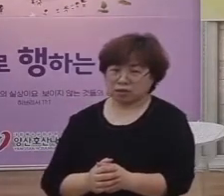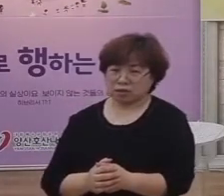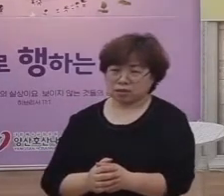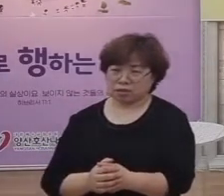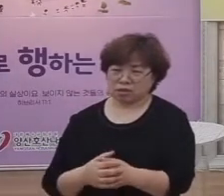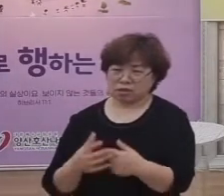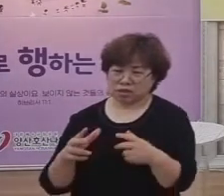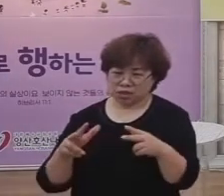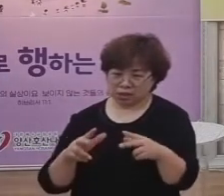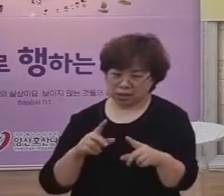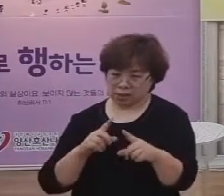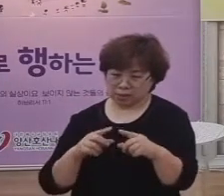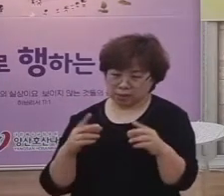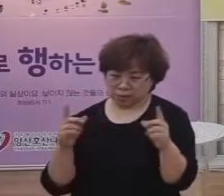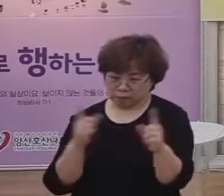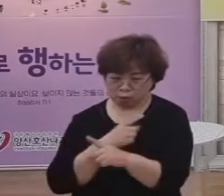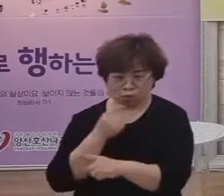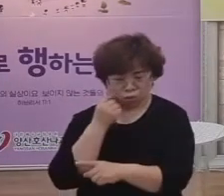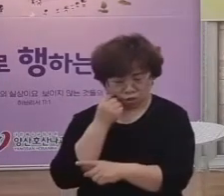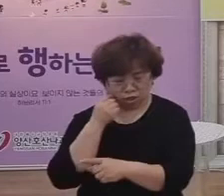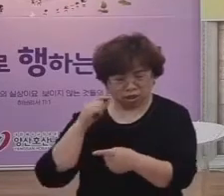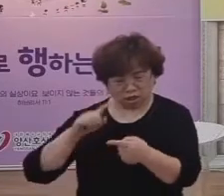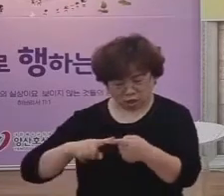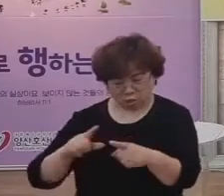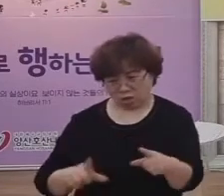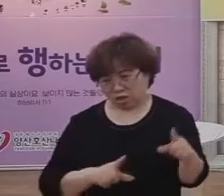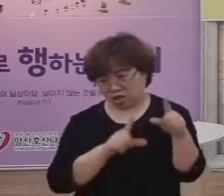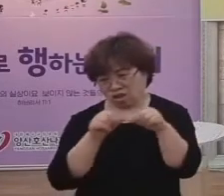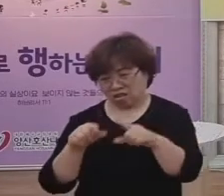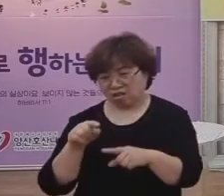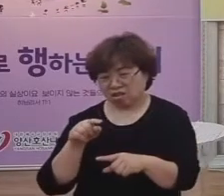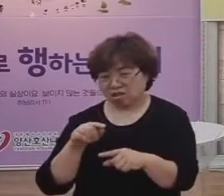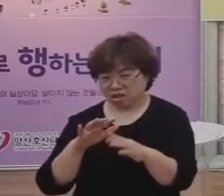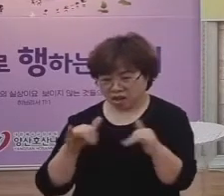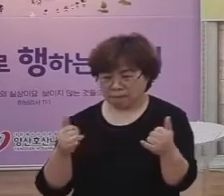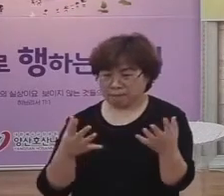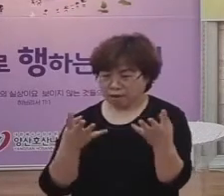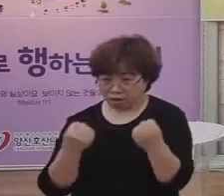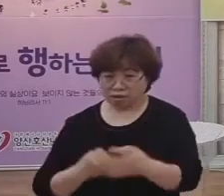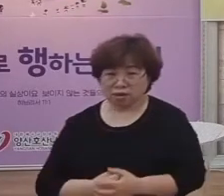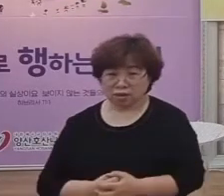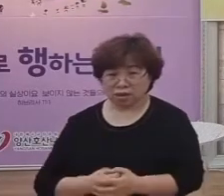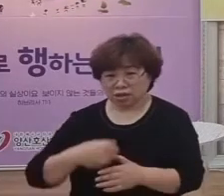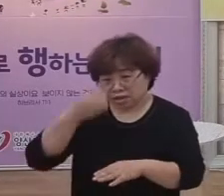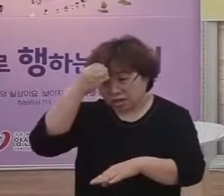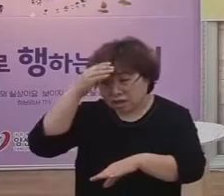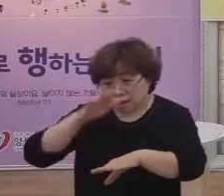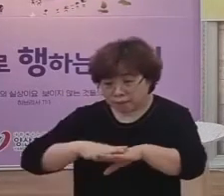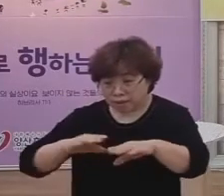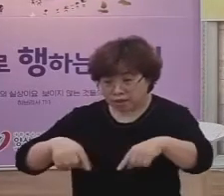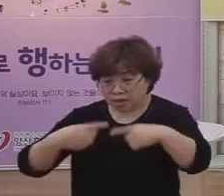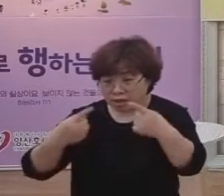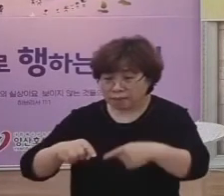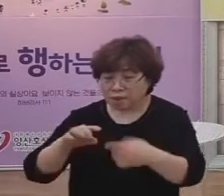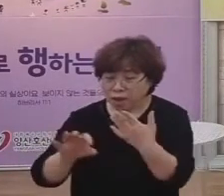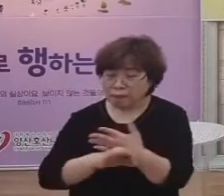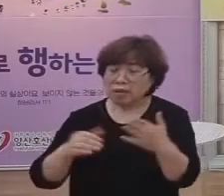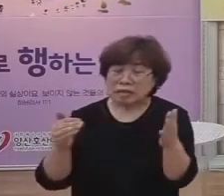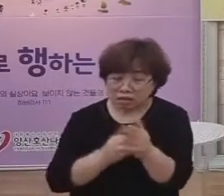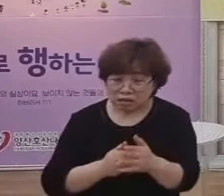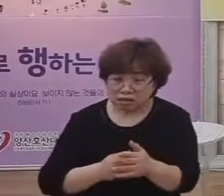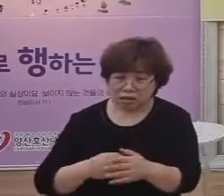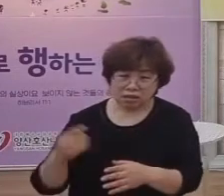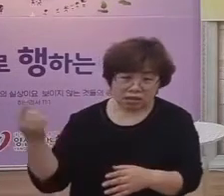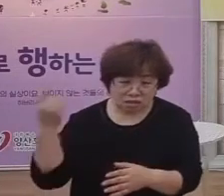이렇게 살고 있다는 거예요. 이 예배에 나온 것을 우리는 모든 것을 다 했다 생각하고 말씀을 들어도 듣는